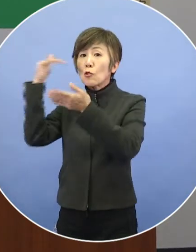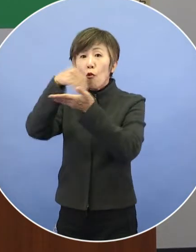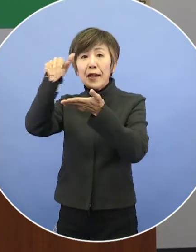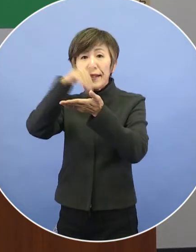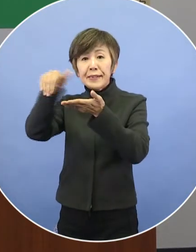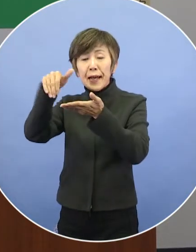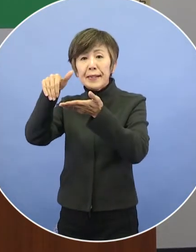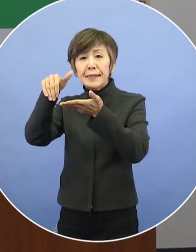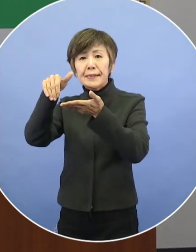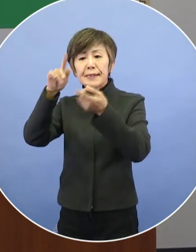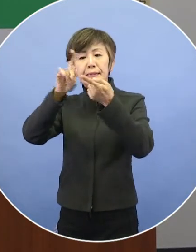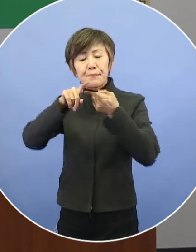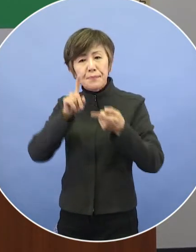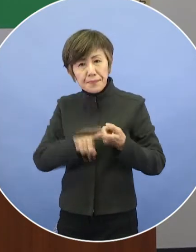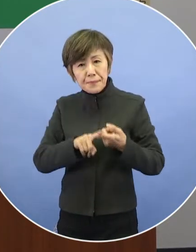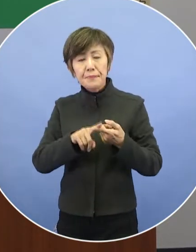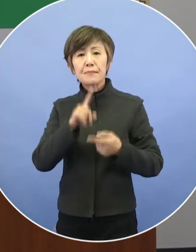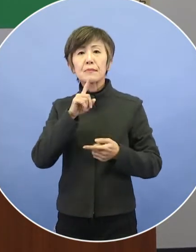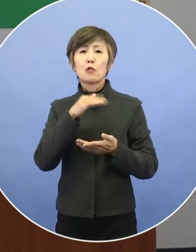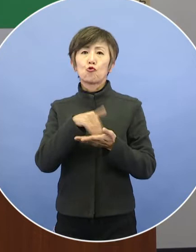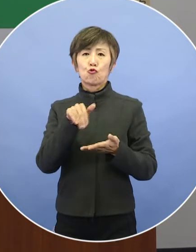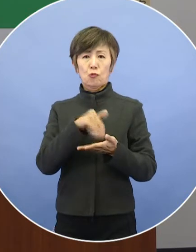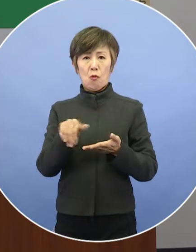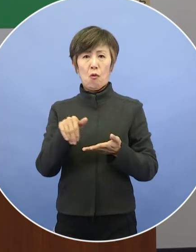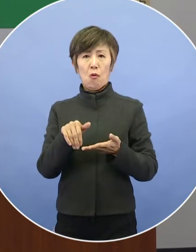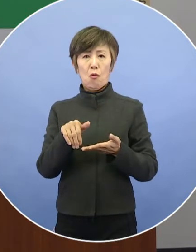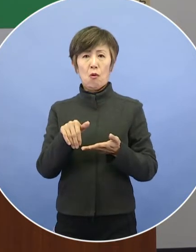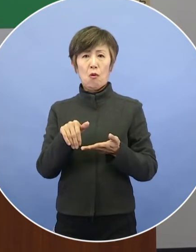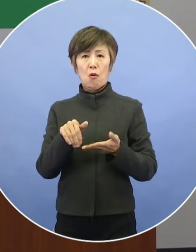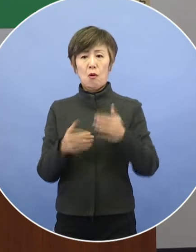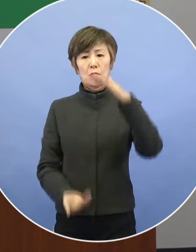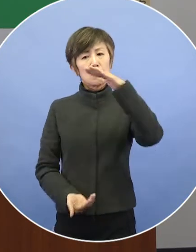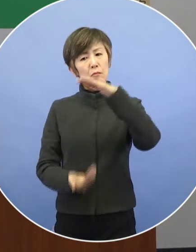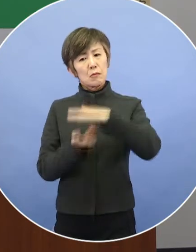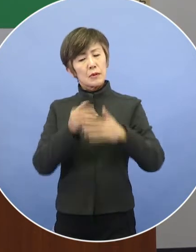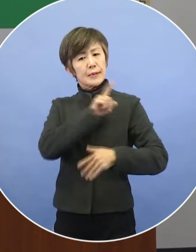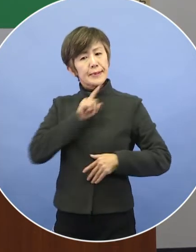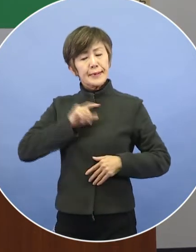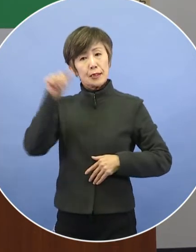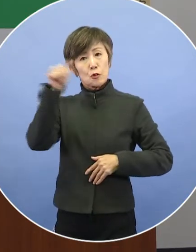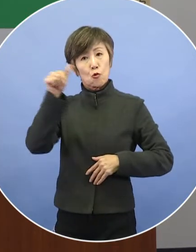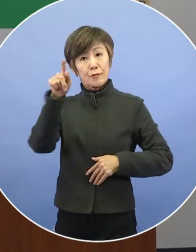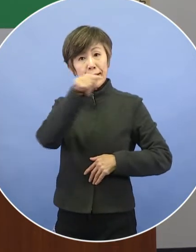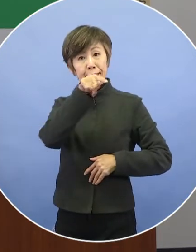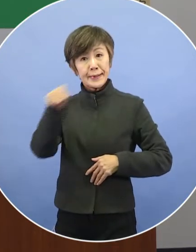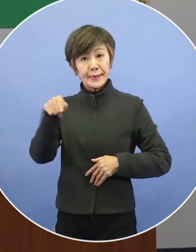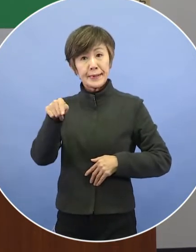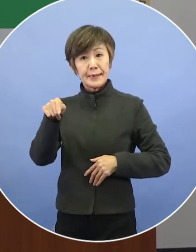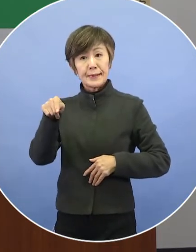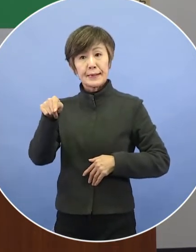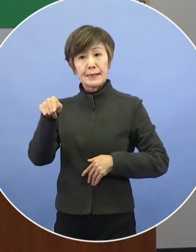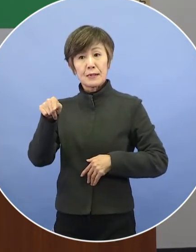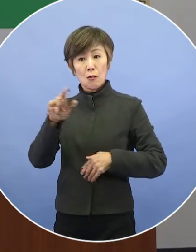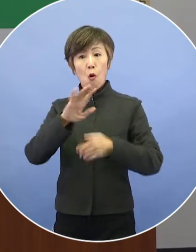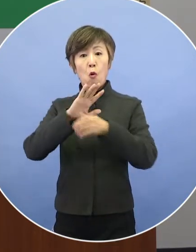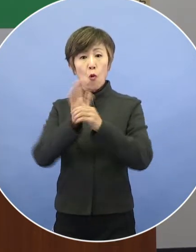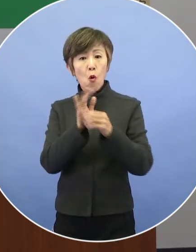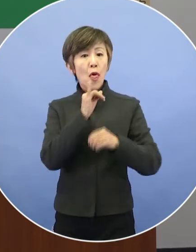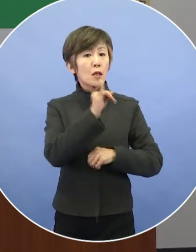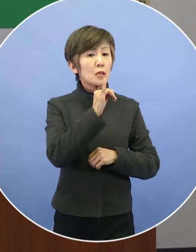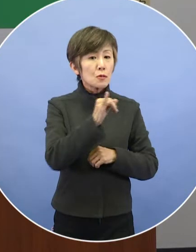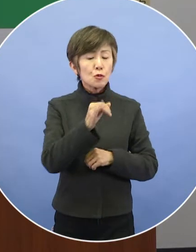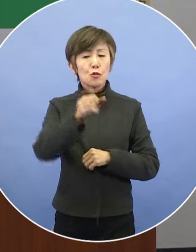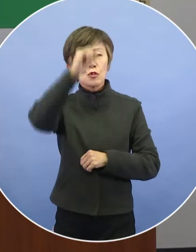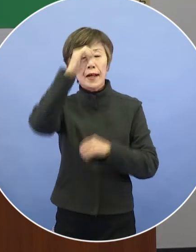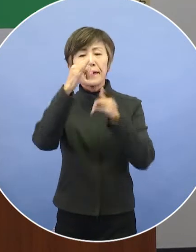国の計算式に当てはめますと福井県で多いときでだいたい1日5000人のコロナインフル患者